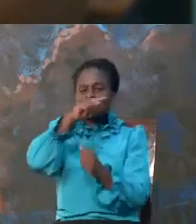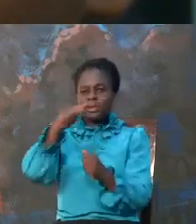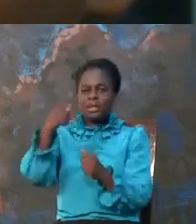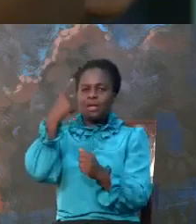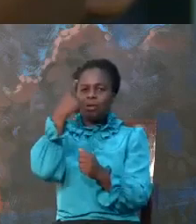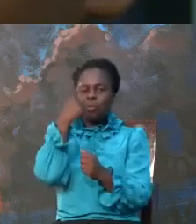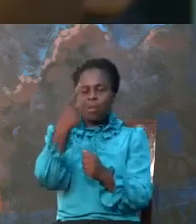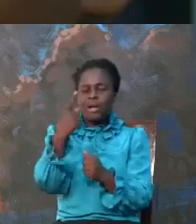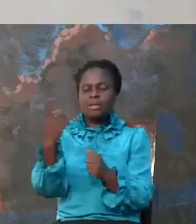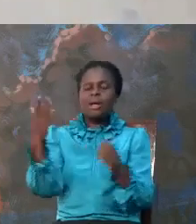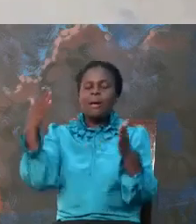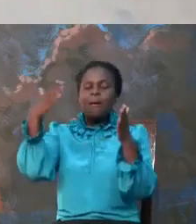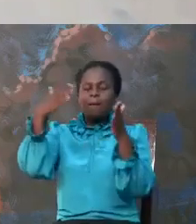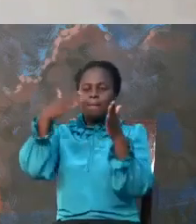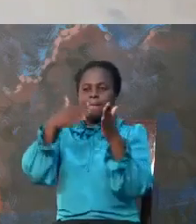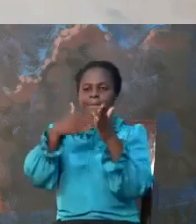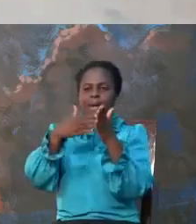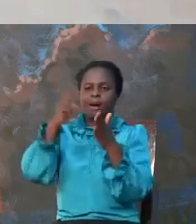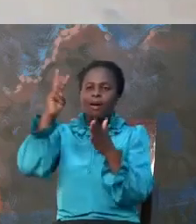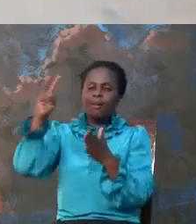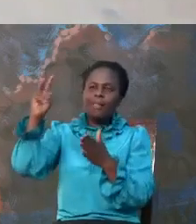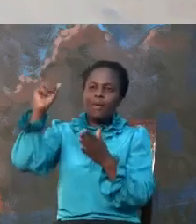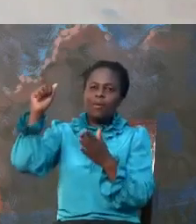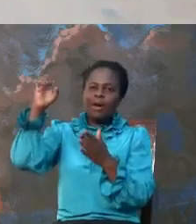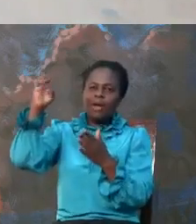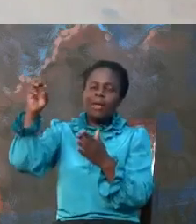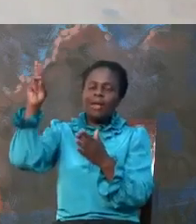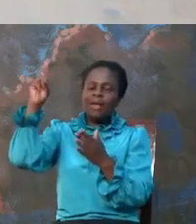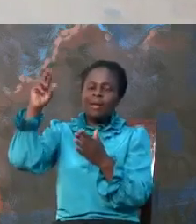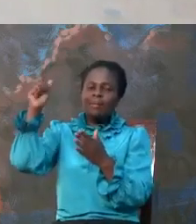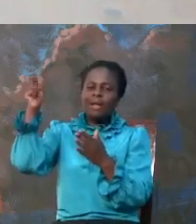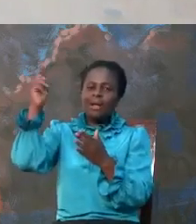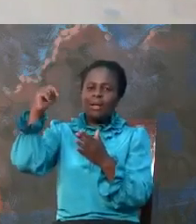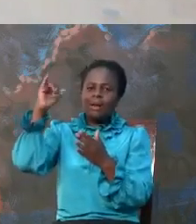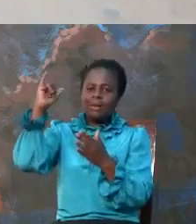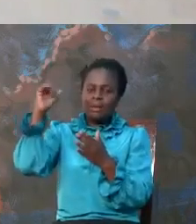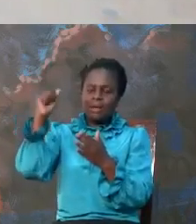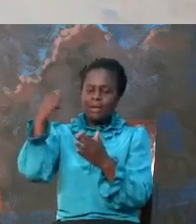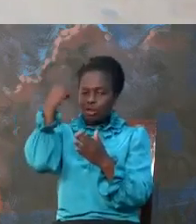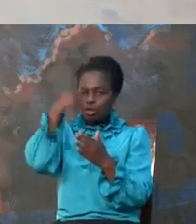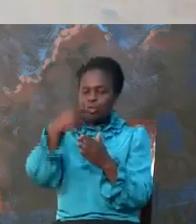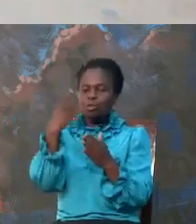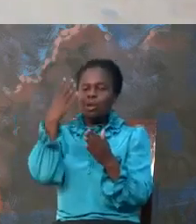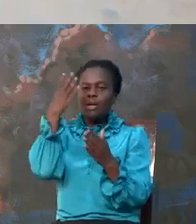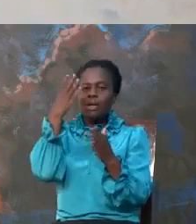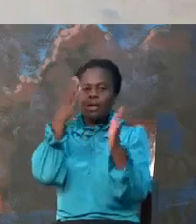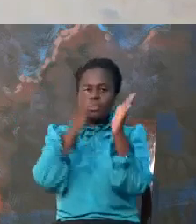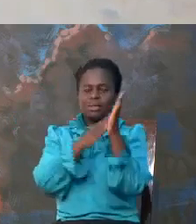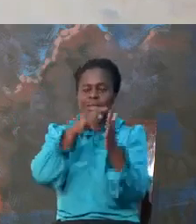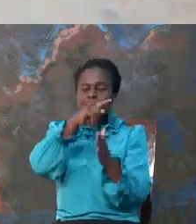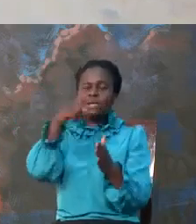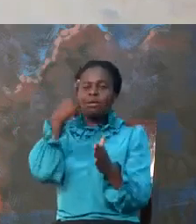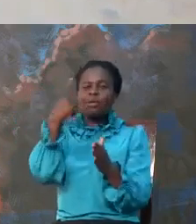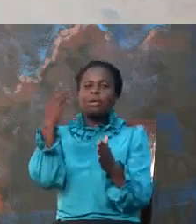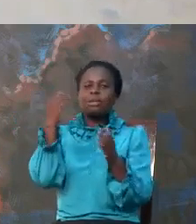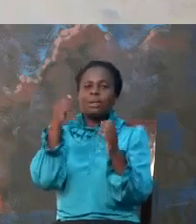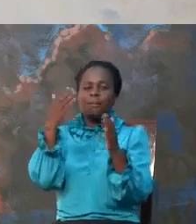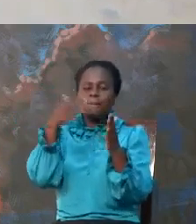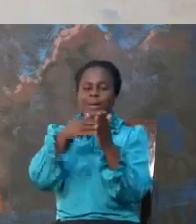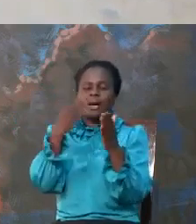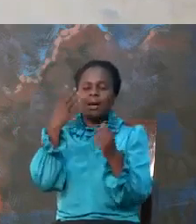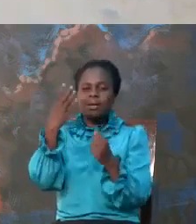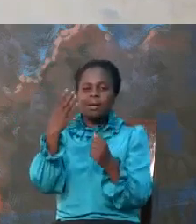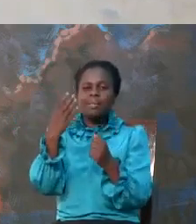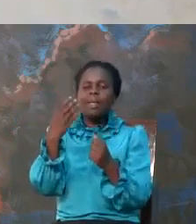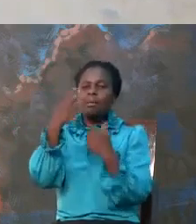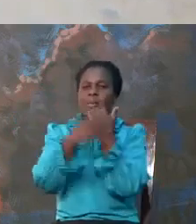14. Ibrania sura ya 9 mstari wa 8 hadi mstari wa 14. Biblia inasema hivi: Roho Mtakatifu akionyesha neno hili